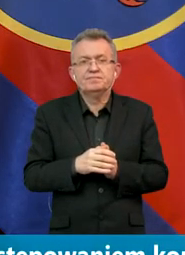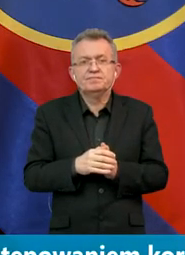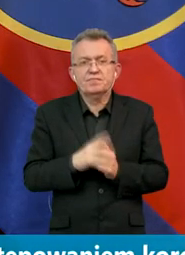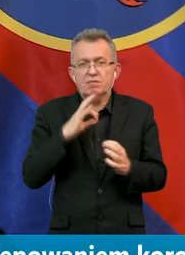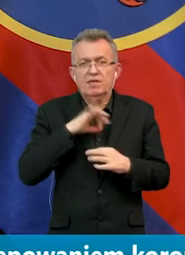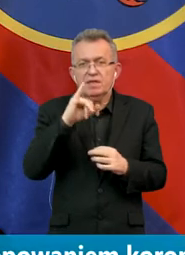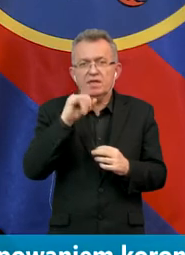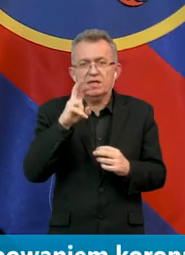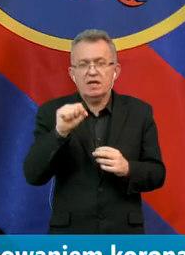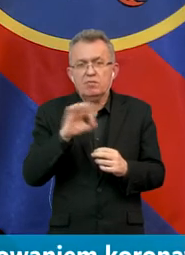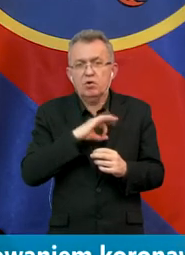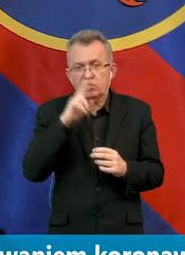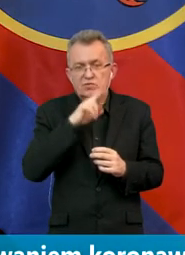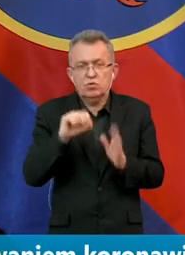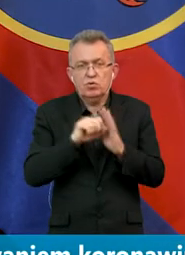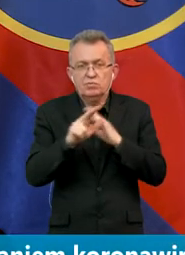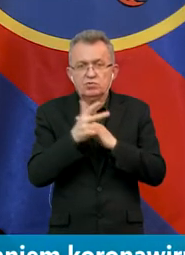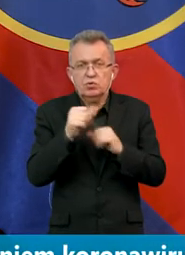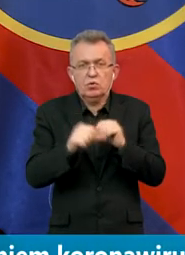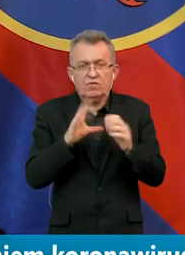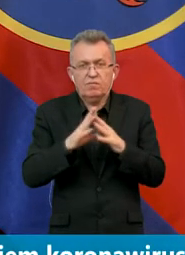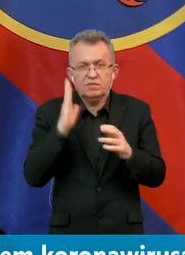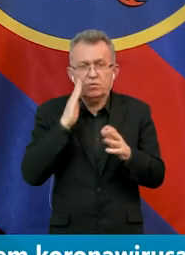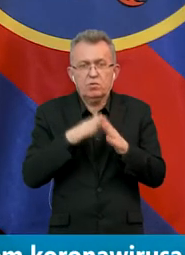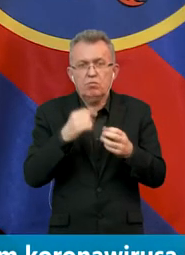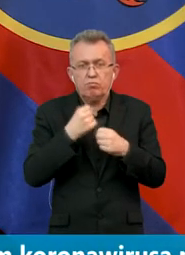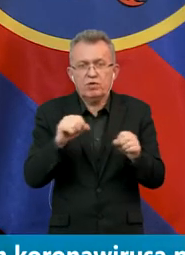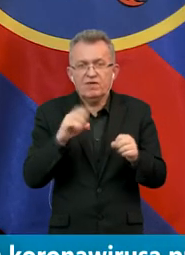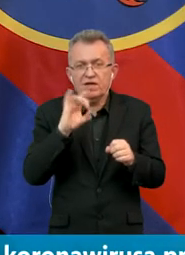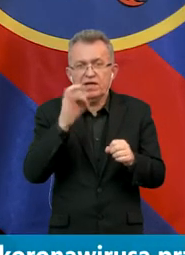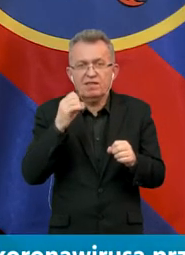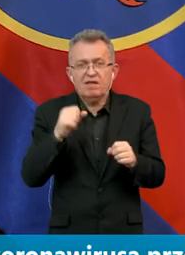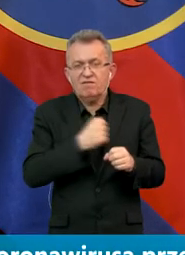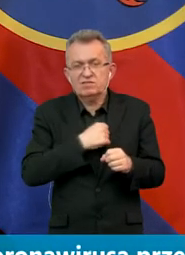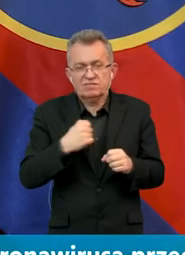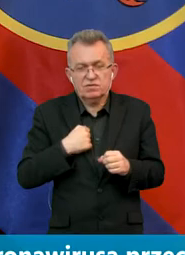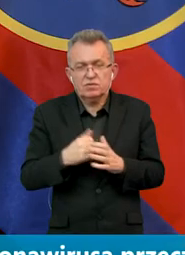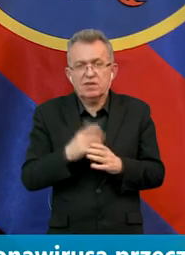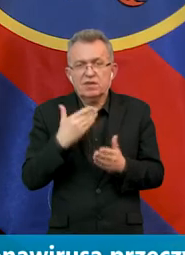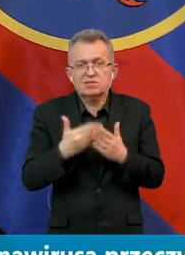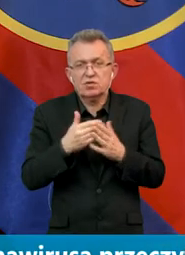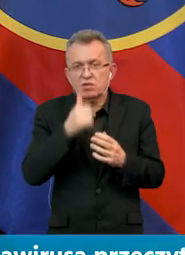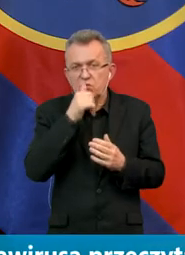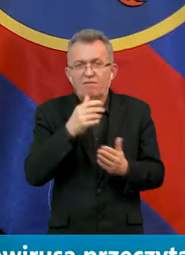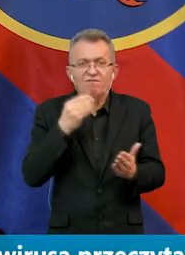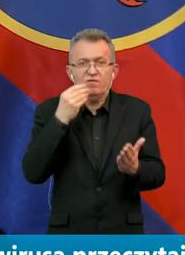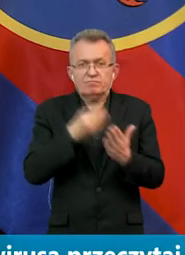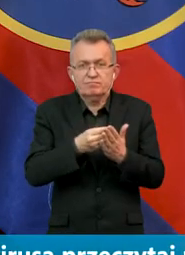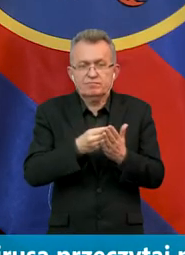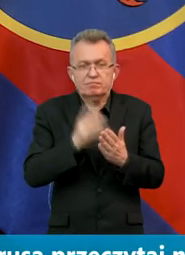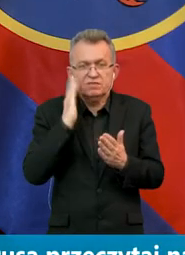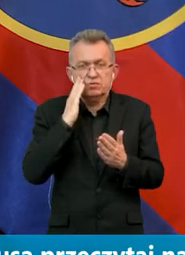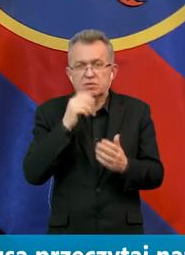Pani Iga, panie prezydencie, moi rodzice od 1983 roku mieszkają na Bohaterów Getta Warszawskiego. Dlaczego nie mogą wykupić